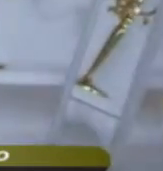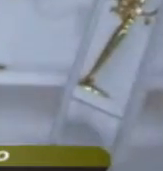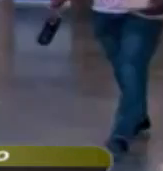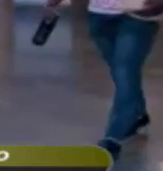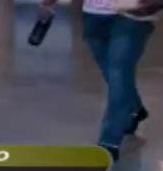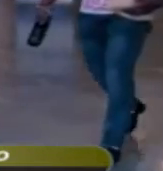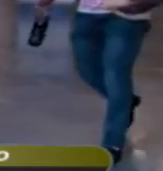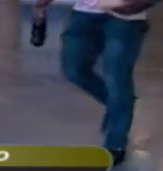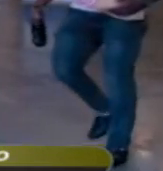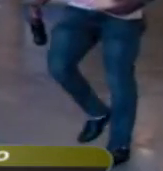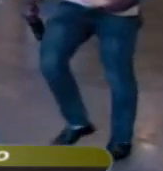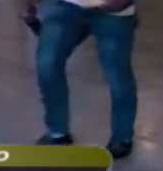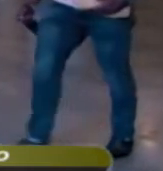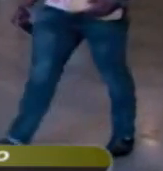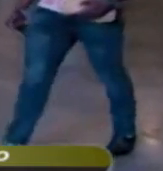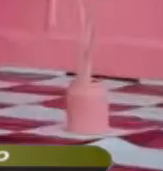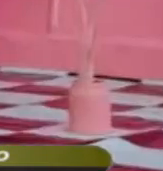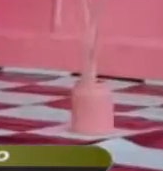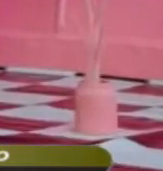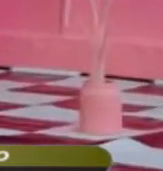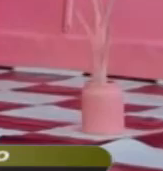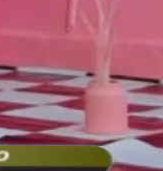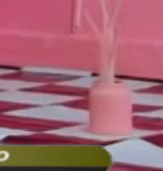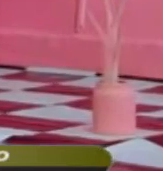ukingoni mbio za sakafu.